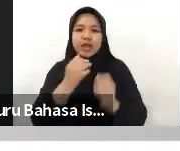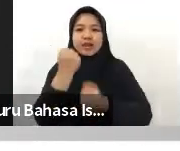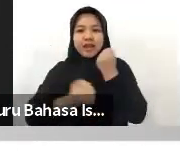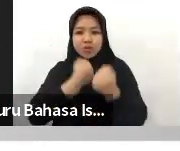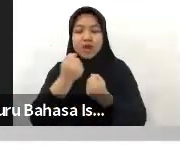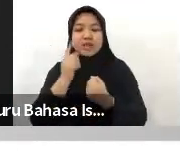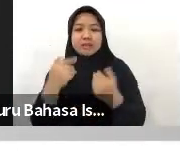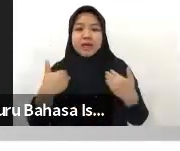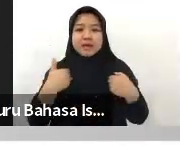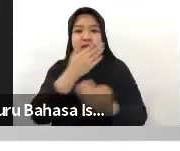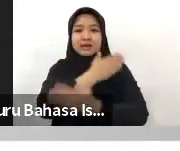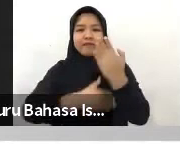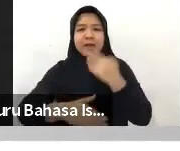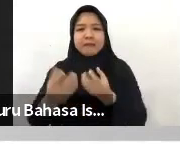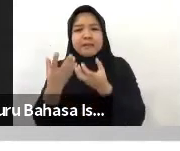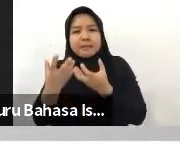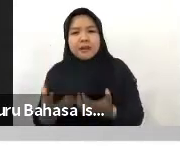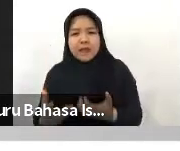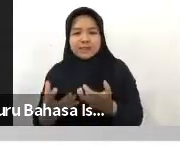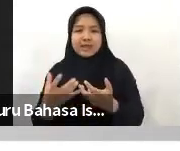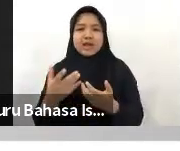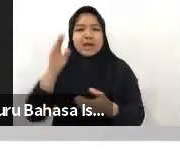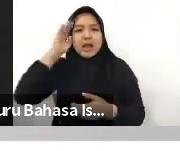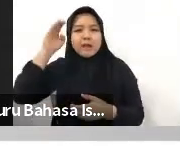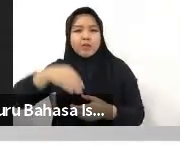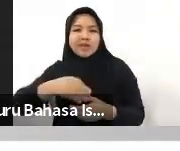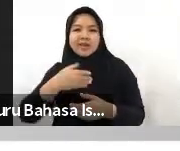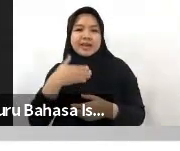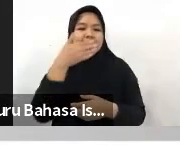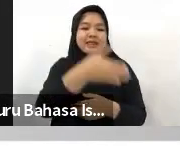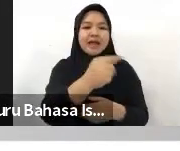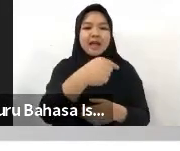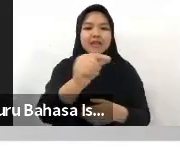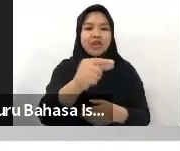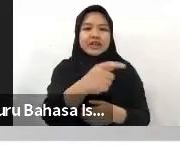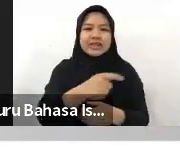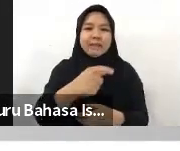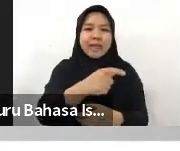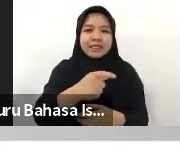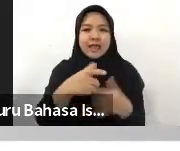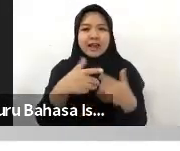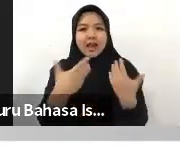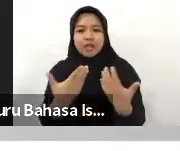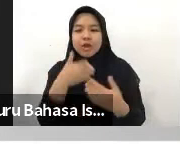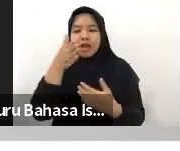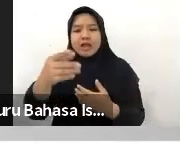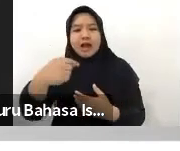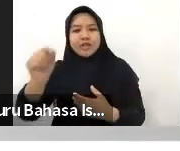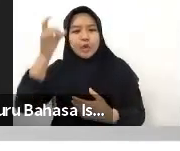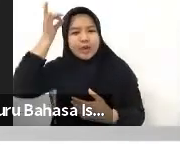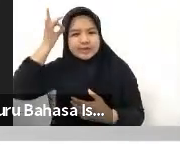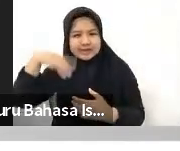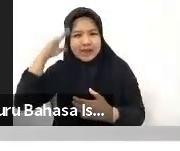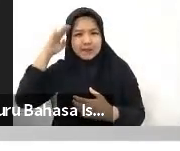ada difabel-difabel berat yang tidak mungkin datang ke kecamatan atau ke kantor desa untuk